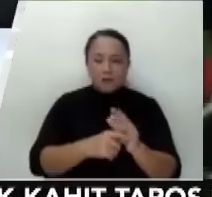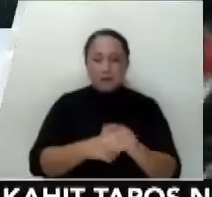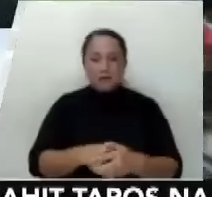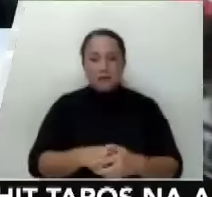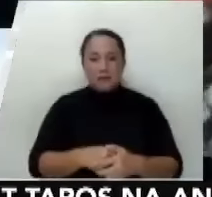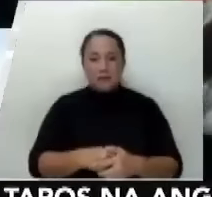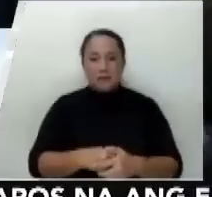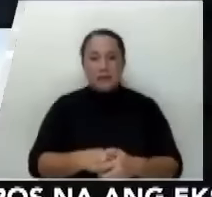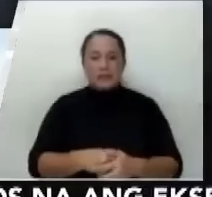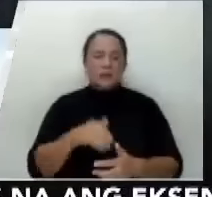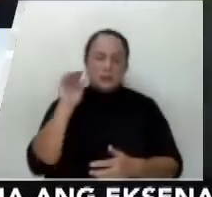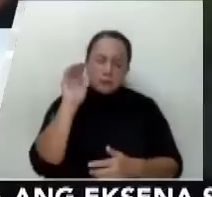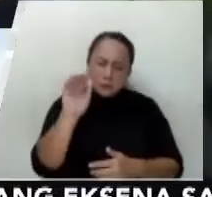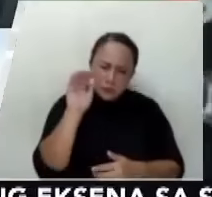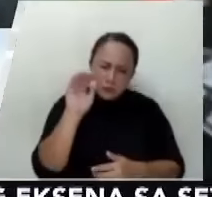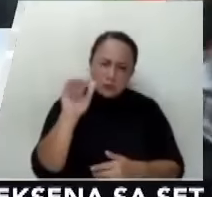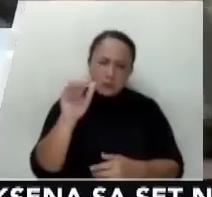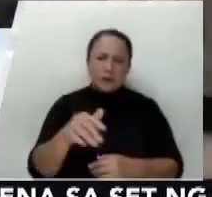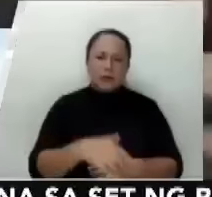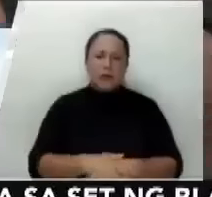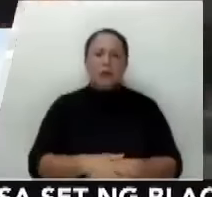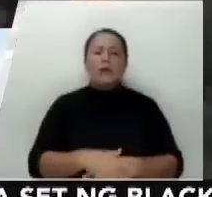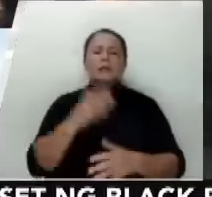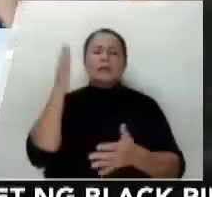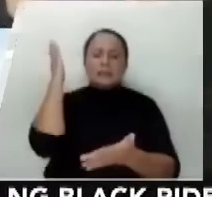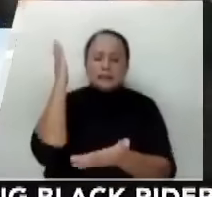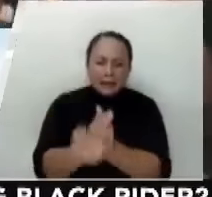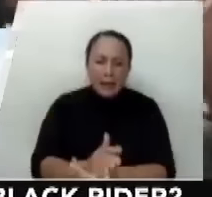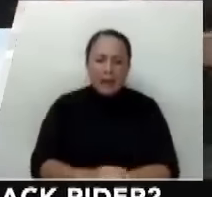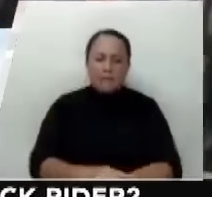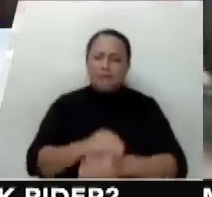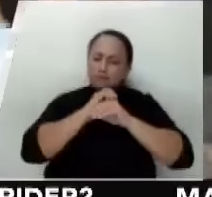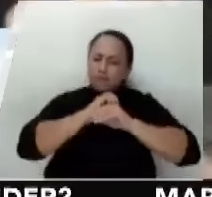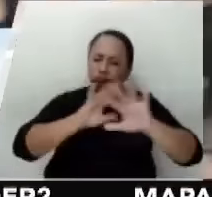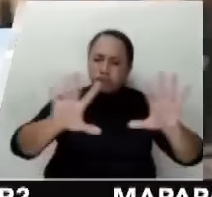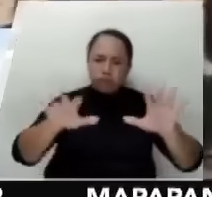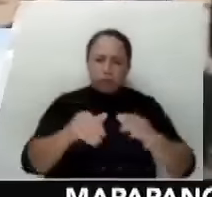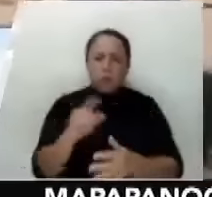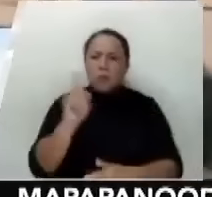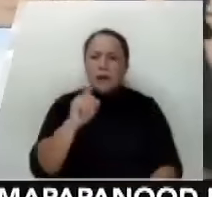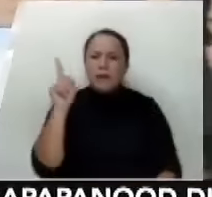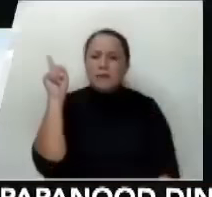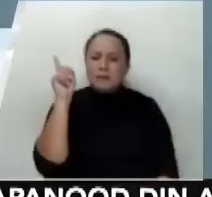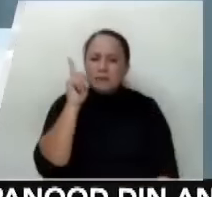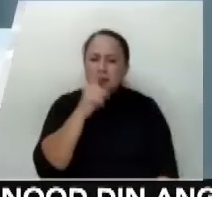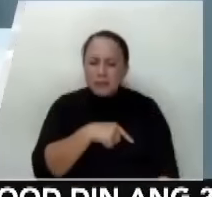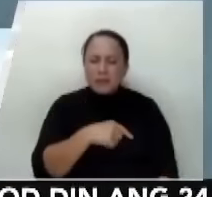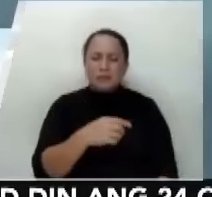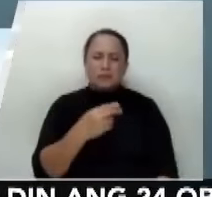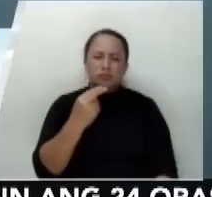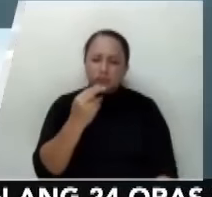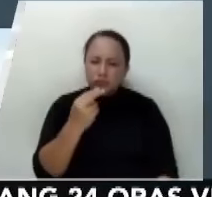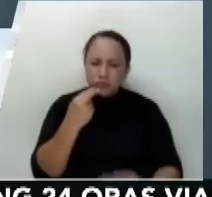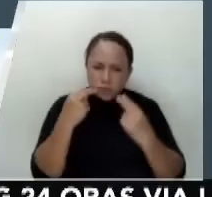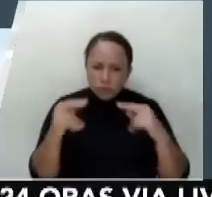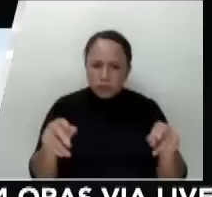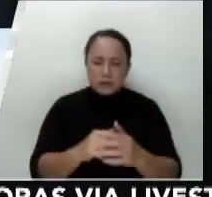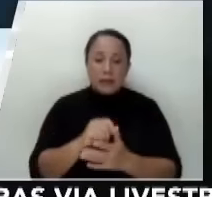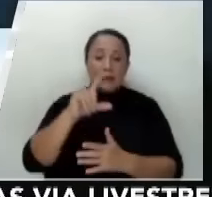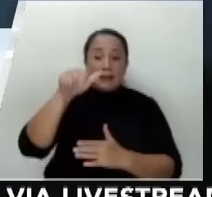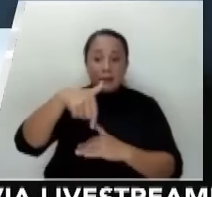Panawagan niya ngayon, itigil na ang pagpapakalat ng mga maling balita. Mamayang gabi,